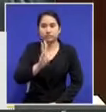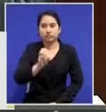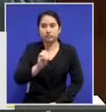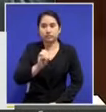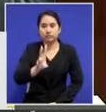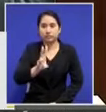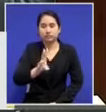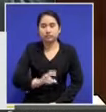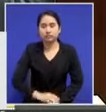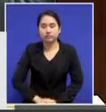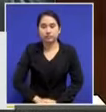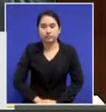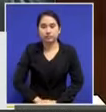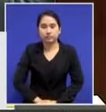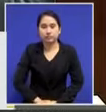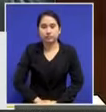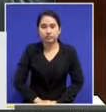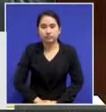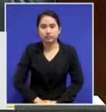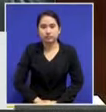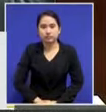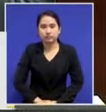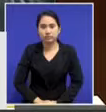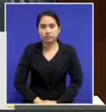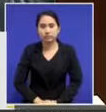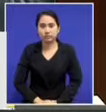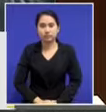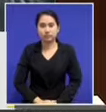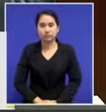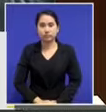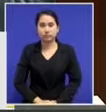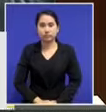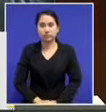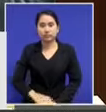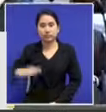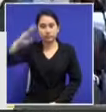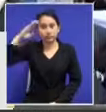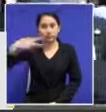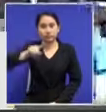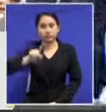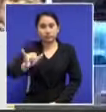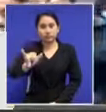466นายวรสิทธิ์เรียงประสิทธิ ์พลเอกประยุทธ์ครับ